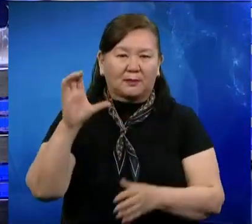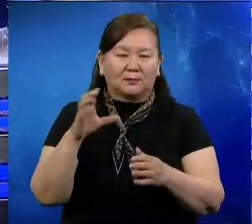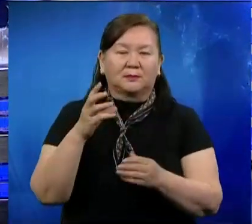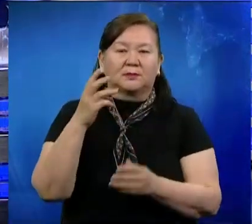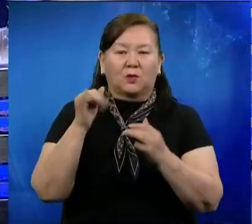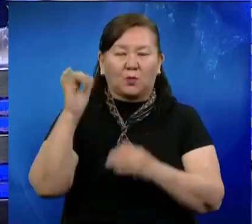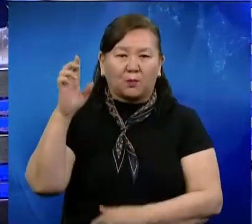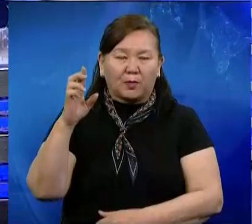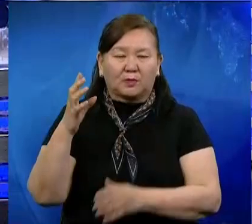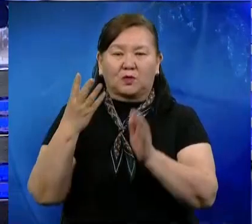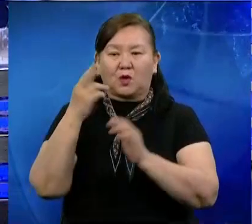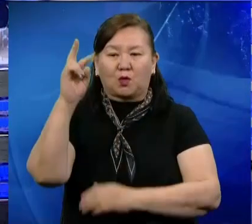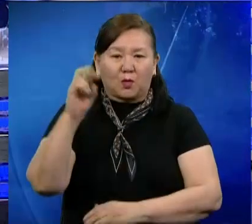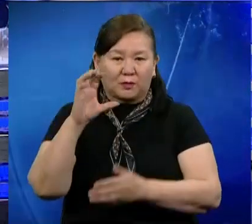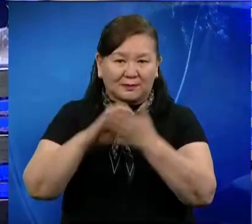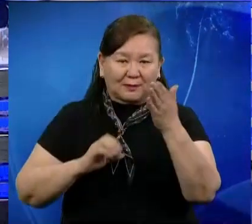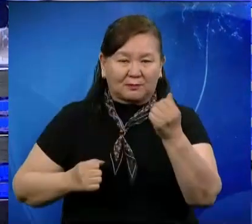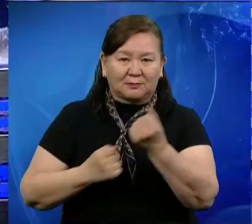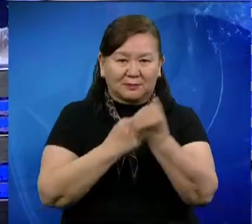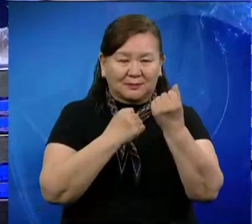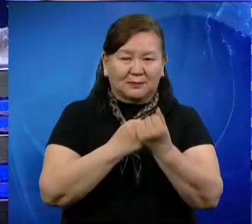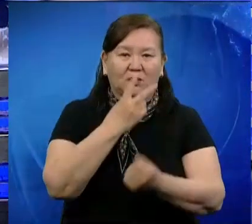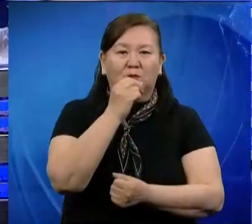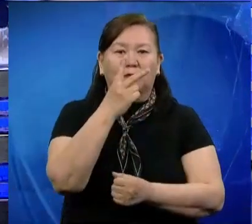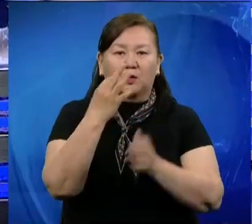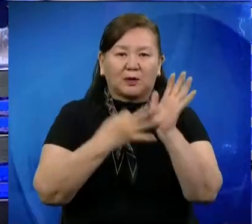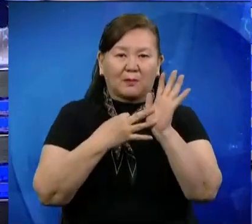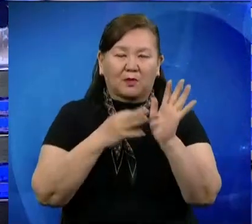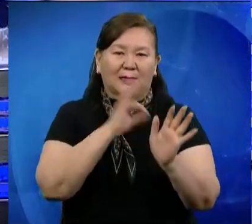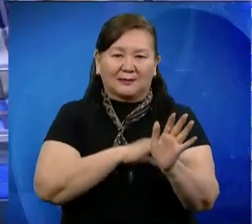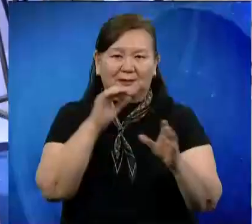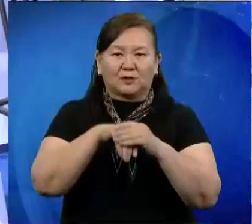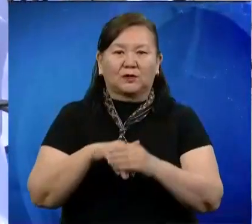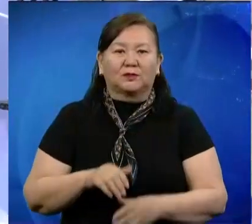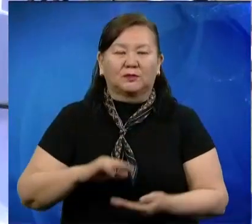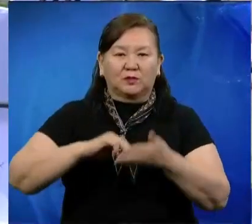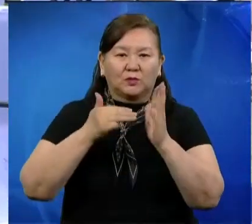санхүүжилтийг гаргаж, эх 2028 онд ашиглалтанд оруулахаар төлөвлөжээ.